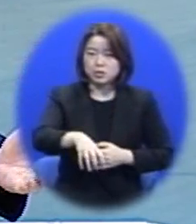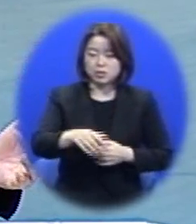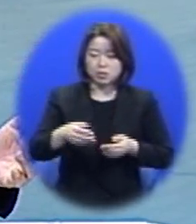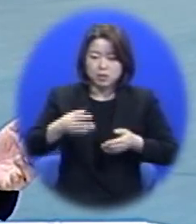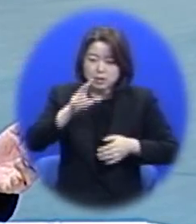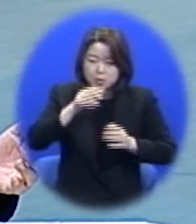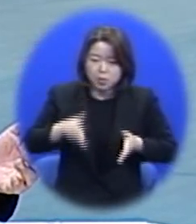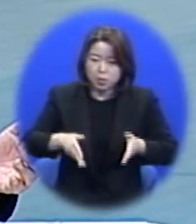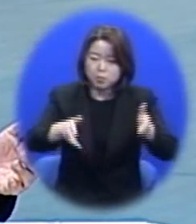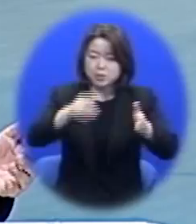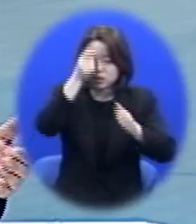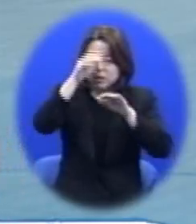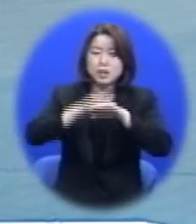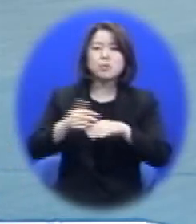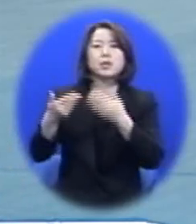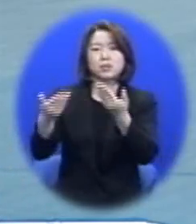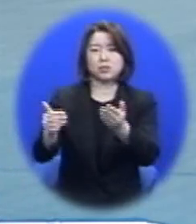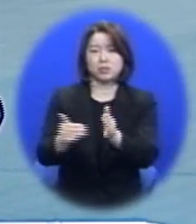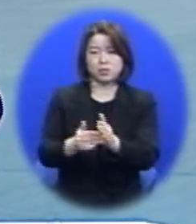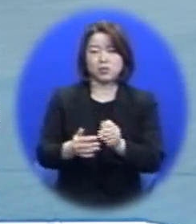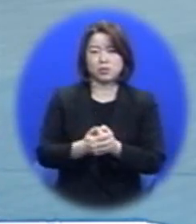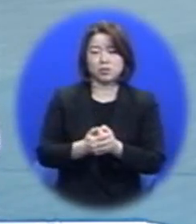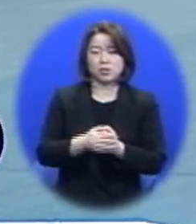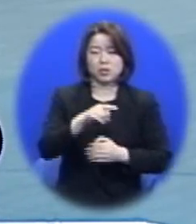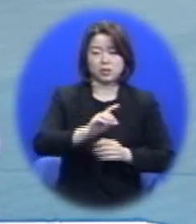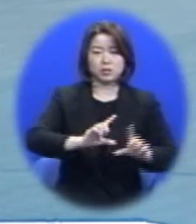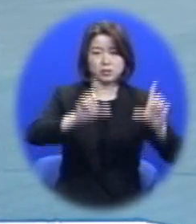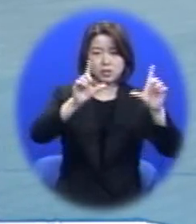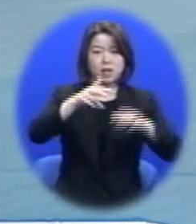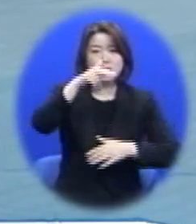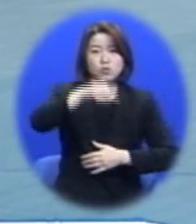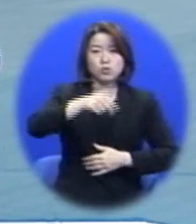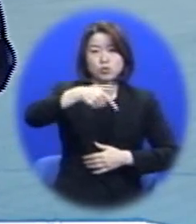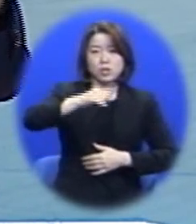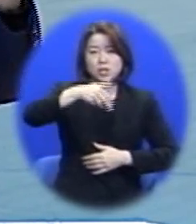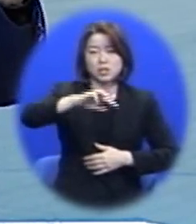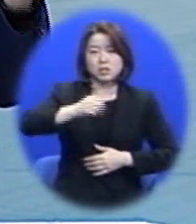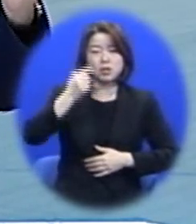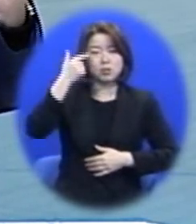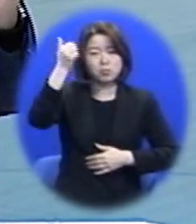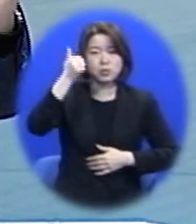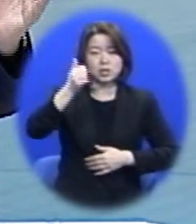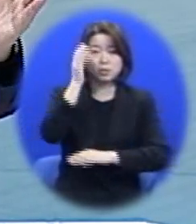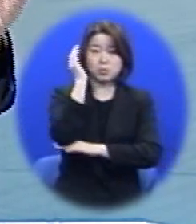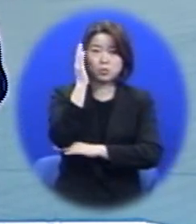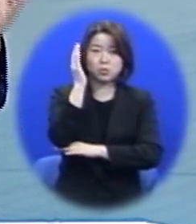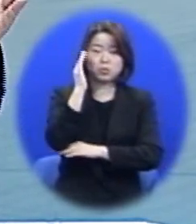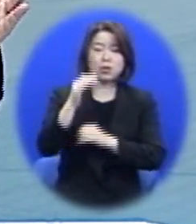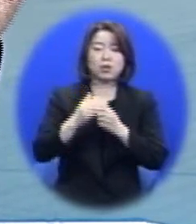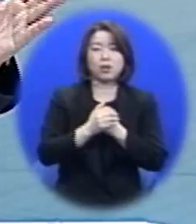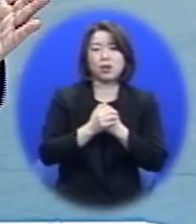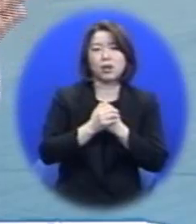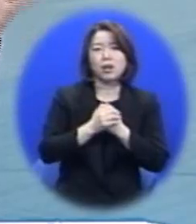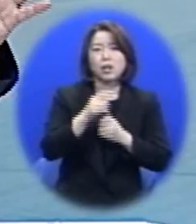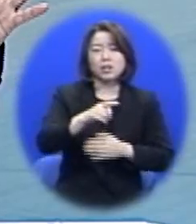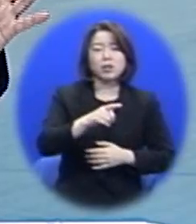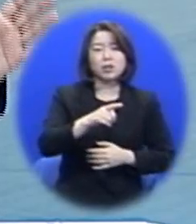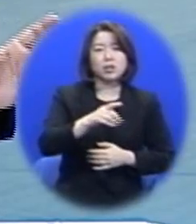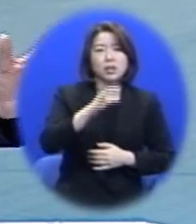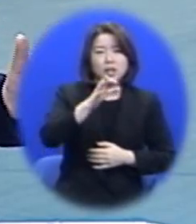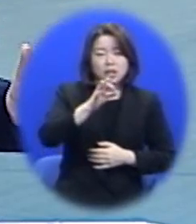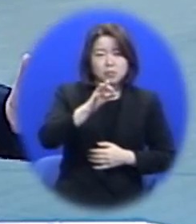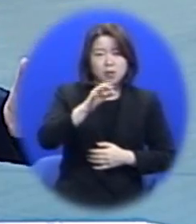예배를 드린 겁니다. 그날 주기철 목사님의 설교가 용의에 있는 한국 기독교 순교자 기념관